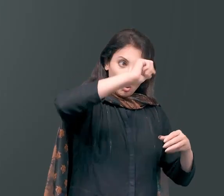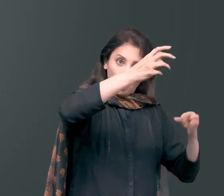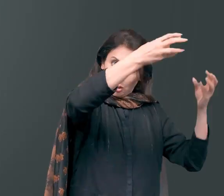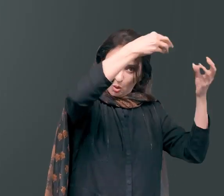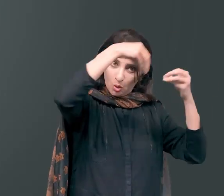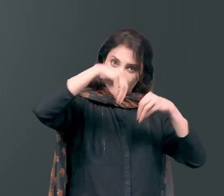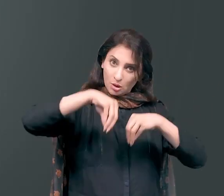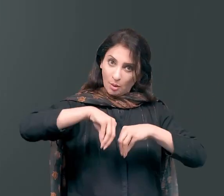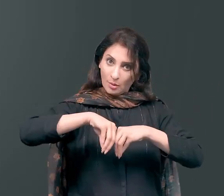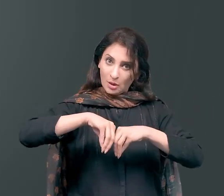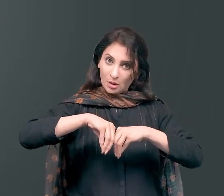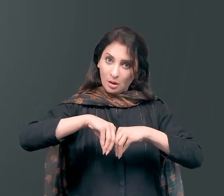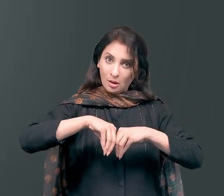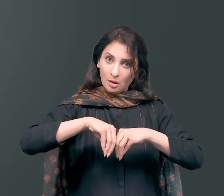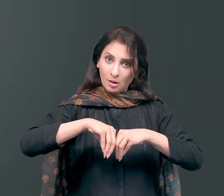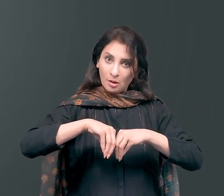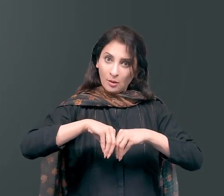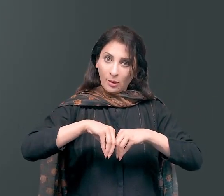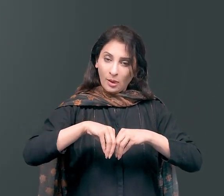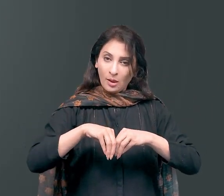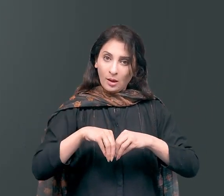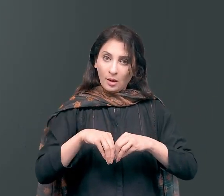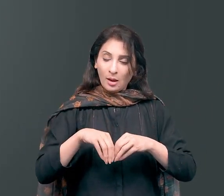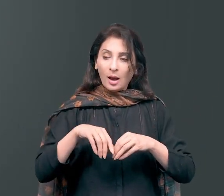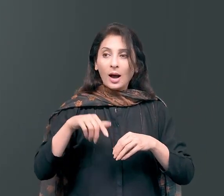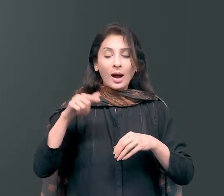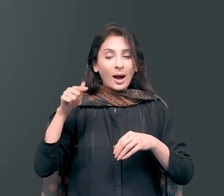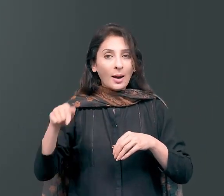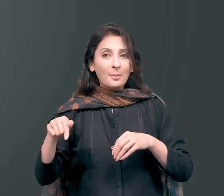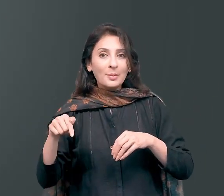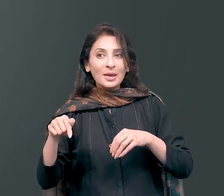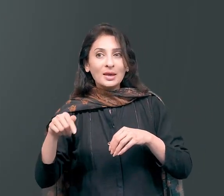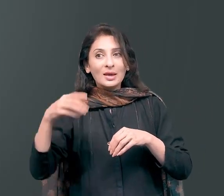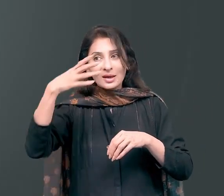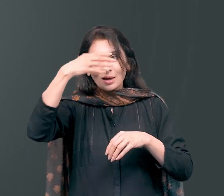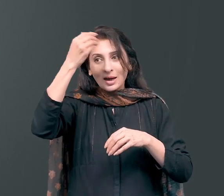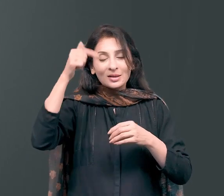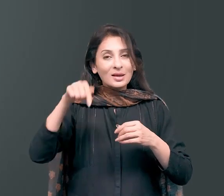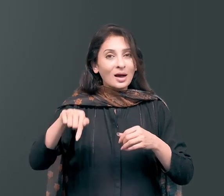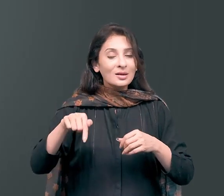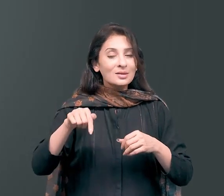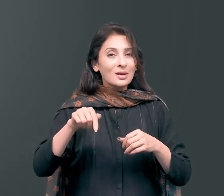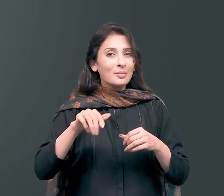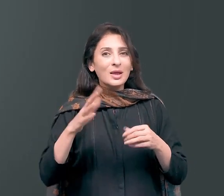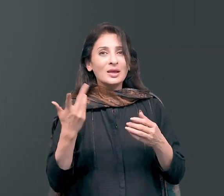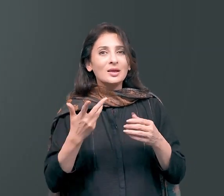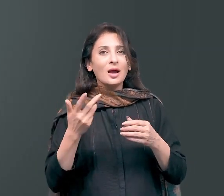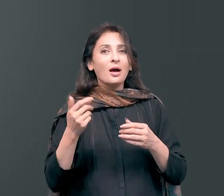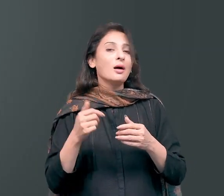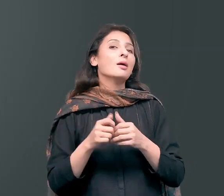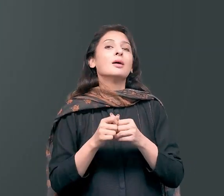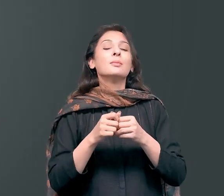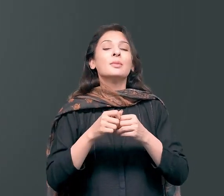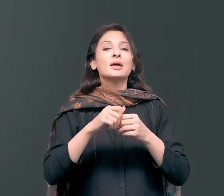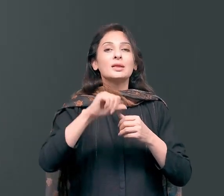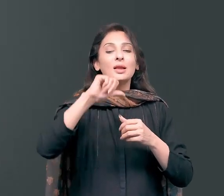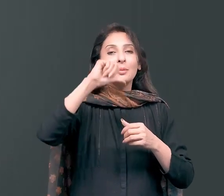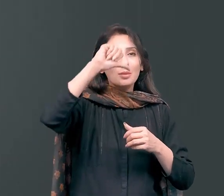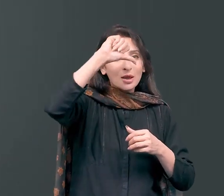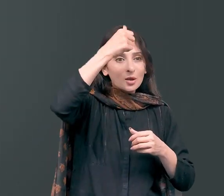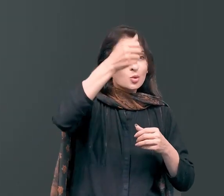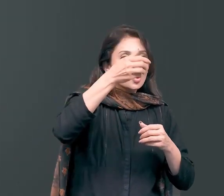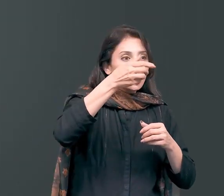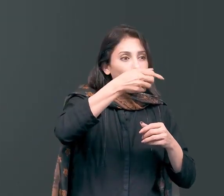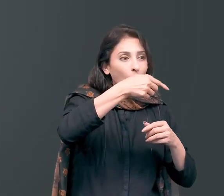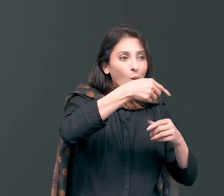کہ یہ جو مائنڈ سیٹ آ گیا جس کو ہم 2 قومی نظریہ کہتے ہیں، ہندوؤں اور مسلمانوں میں جو ڈیوائیڈ آ